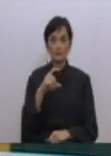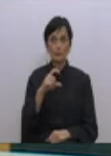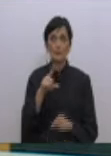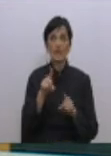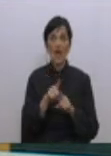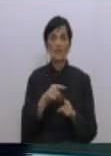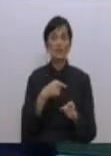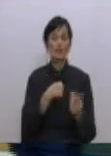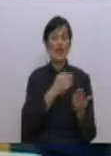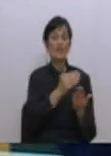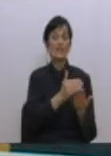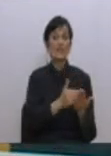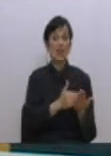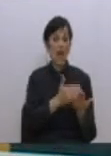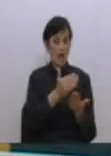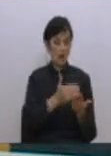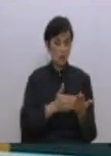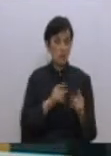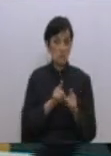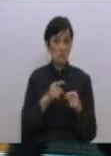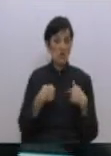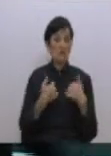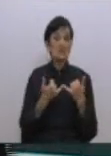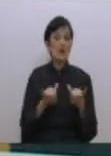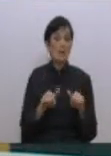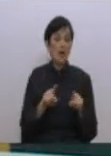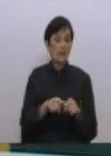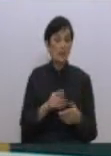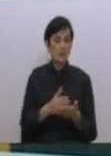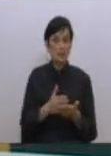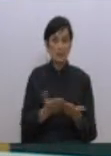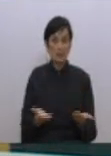ჩვენი რეგლამენტი, თურმე მეც გამკვირდა, მაგრამ ასეთია.